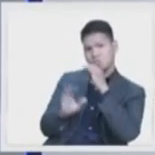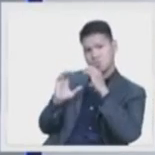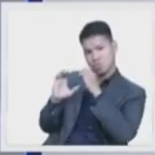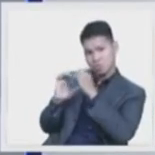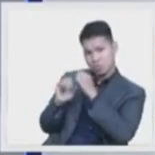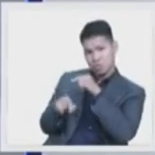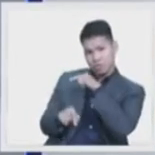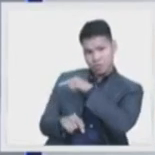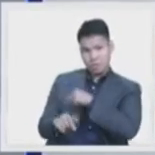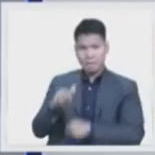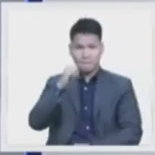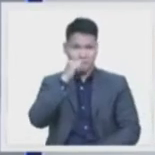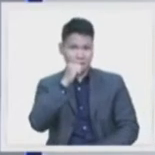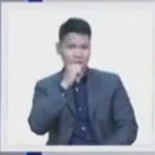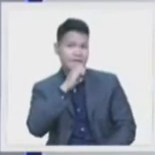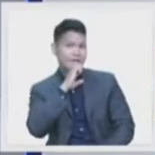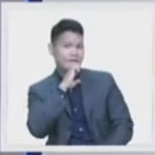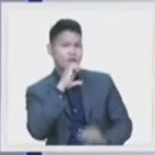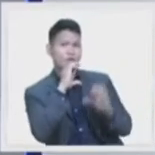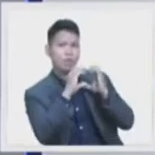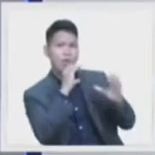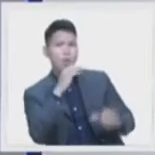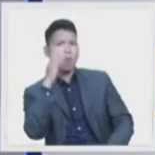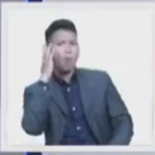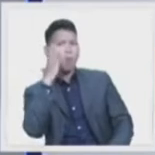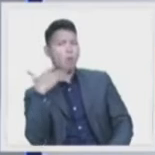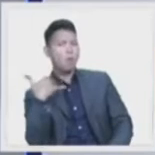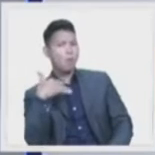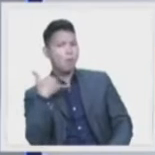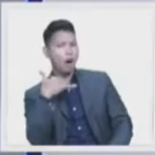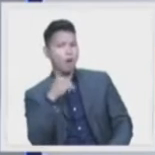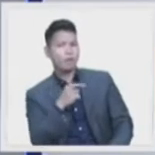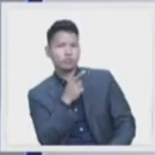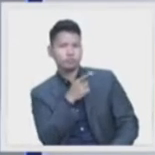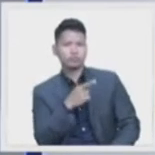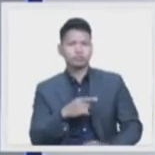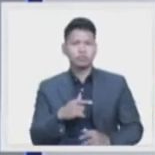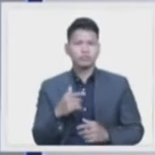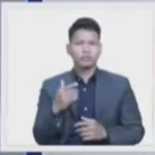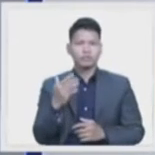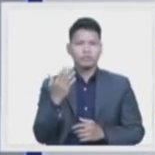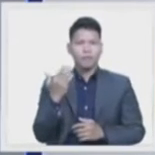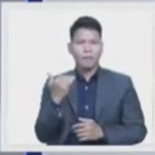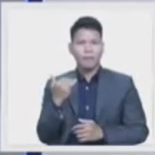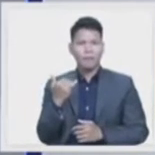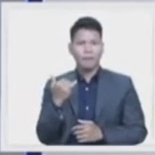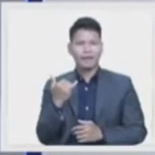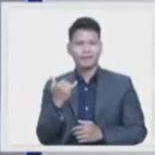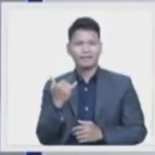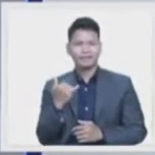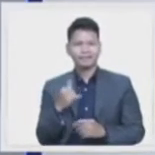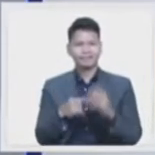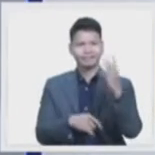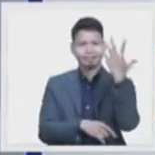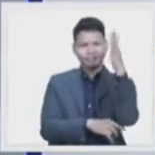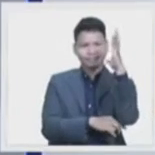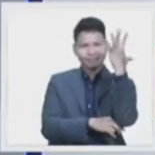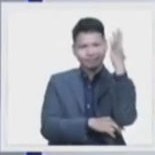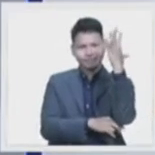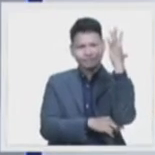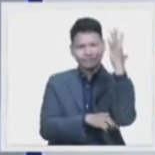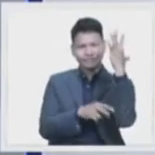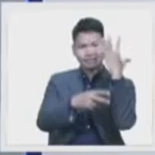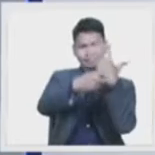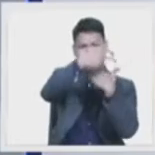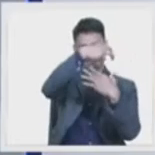iba. Serpente nagistorya. Unya, kamaupod siya, mga kagalaan. Nga naman po dito po siya sa kahoy, mitungtong sa